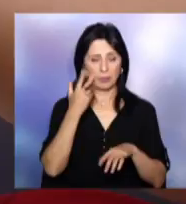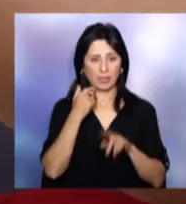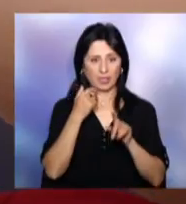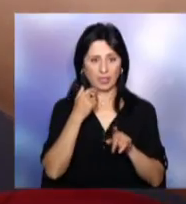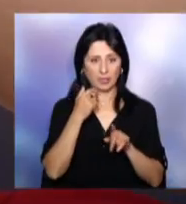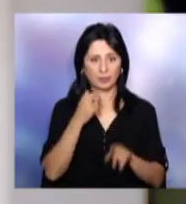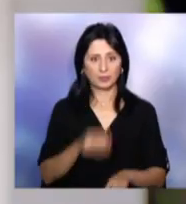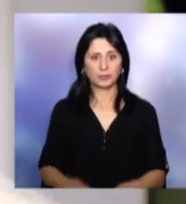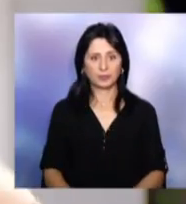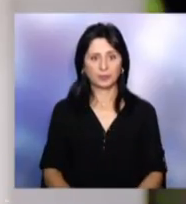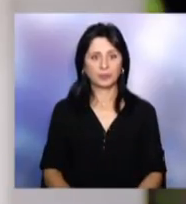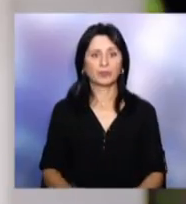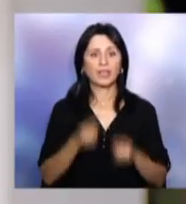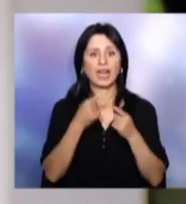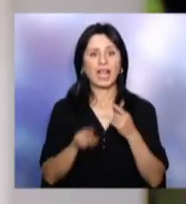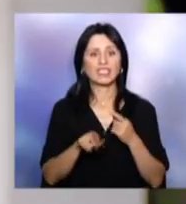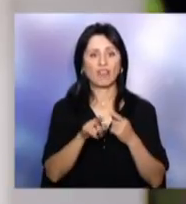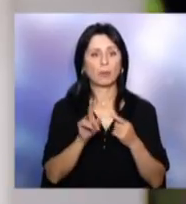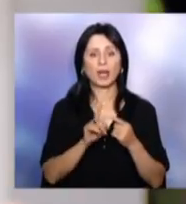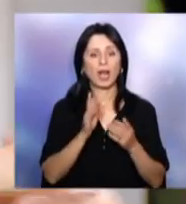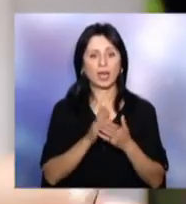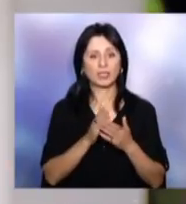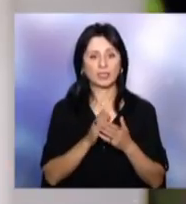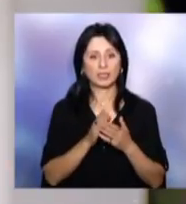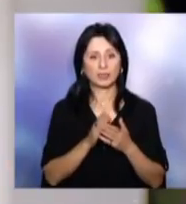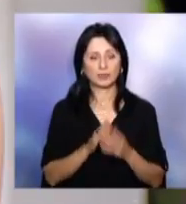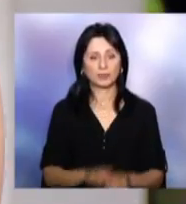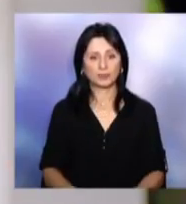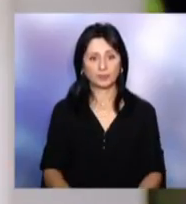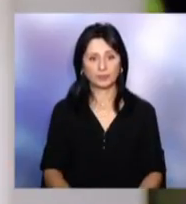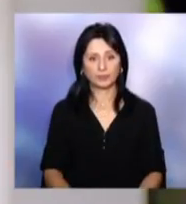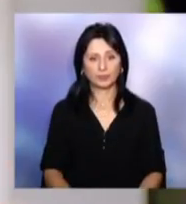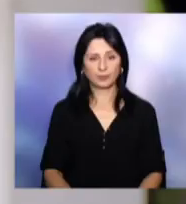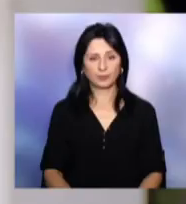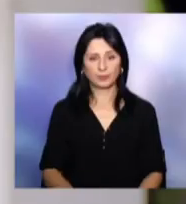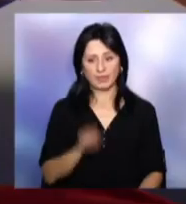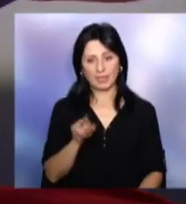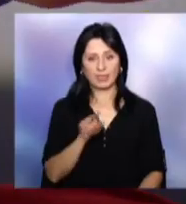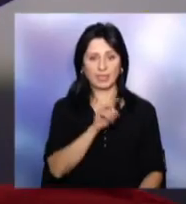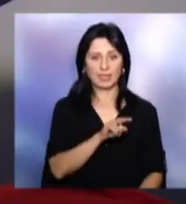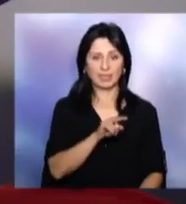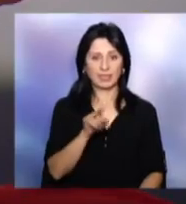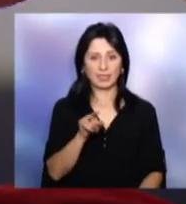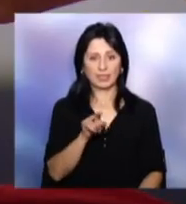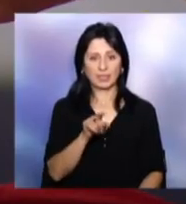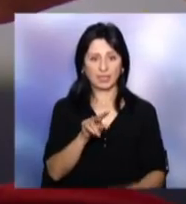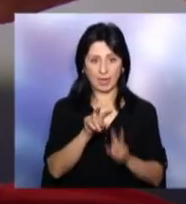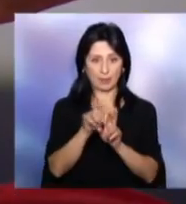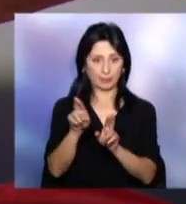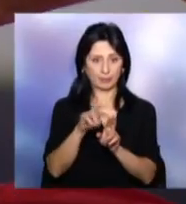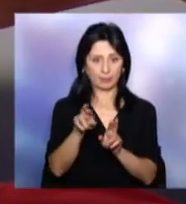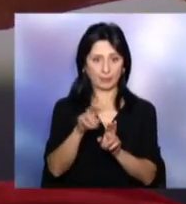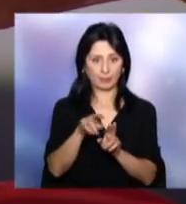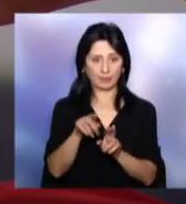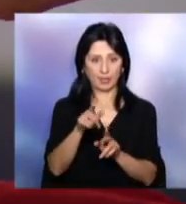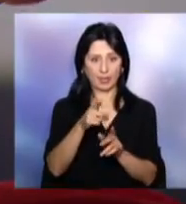რეალურად კანისფერი და განსხვავება მათ შორის რა არის? Არის ეს ჩანთა და ეს ჩანთა არის ერთი და იგივე, უბრალოდ